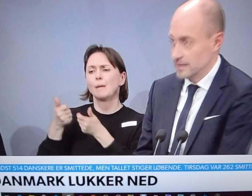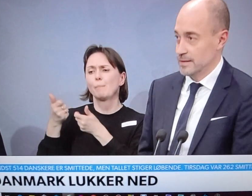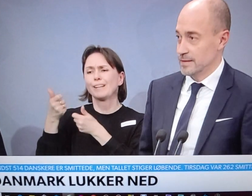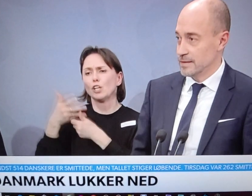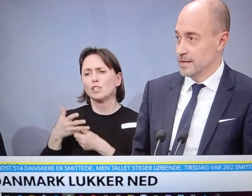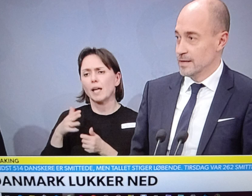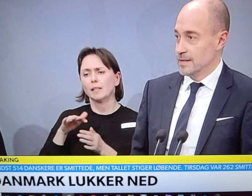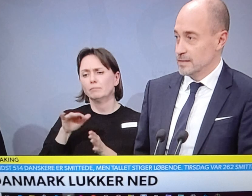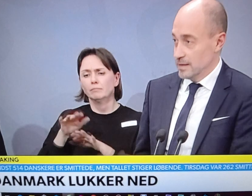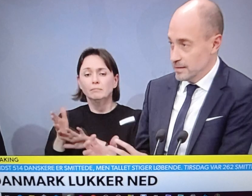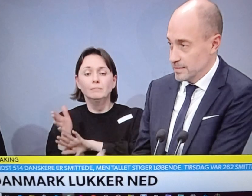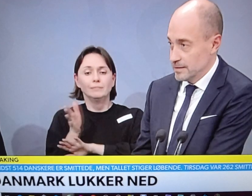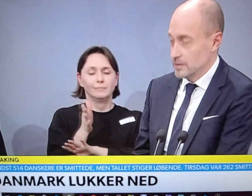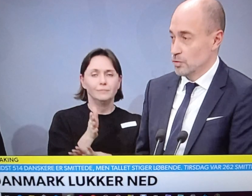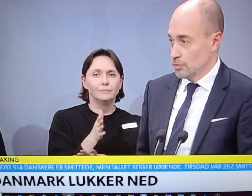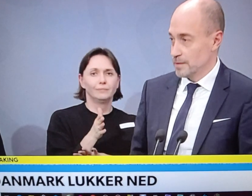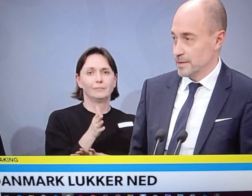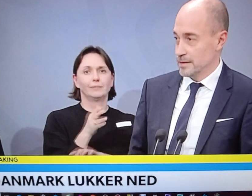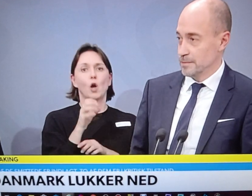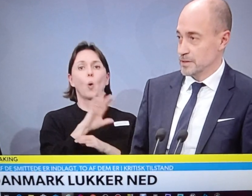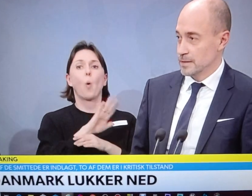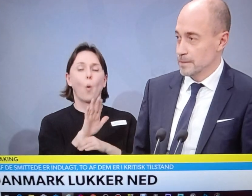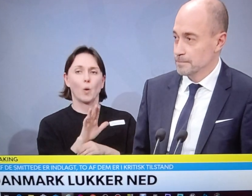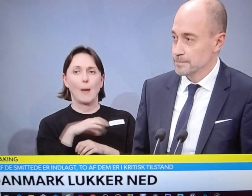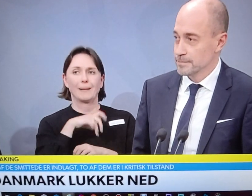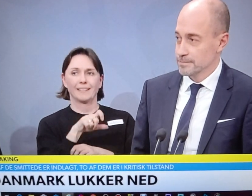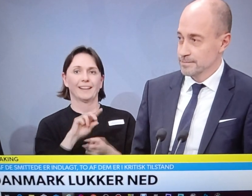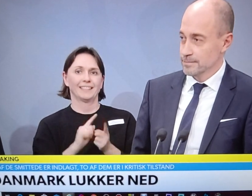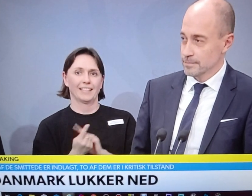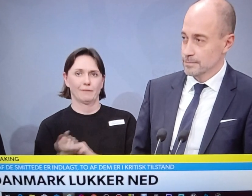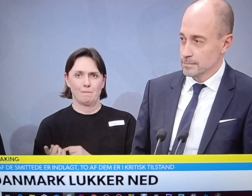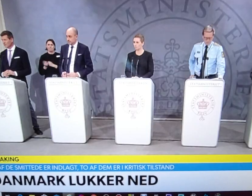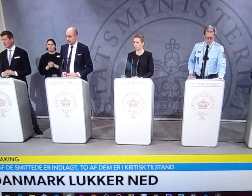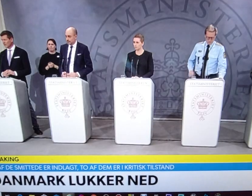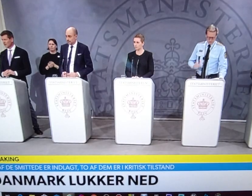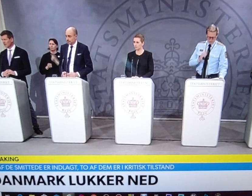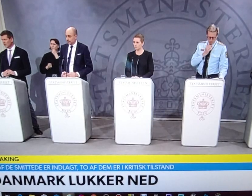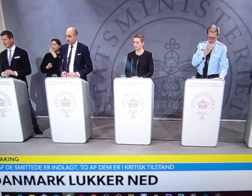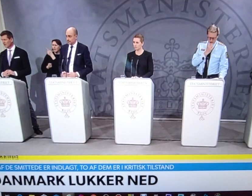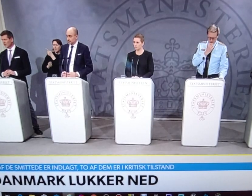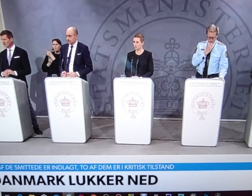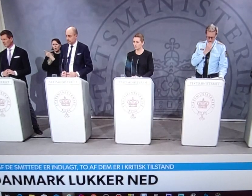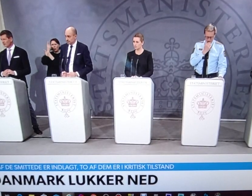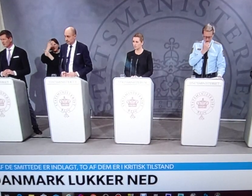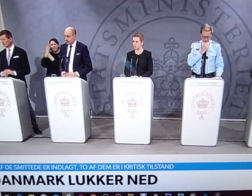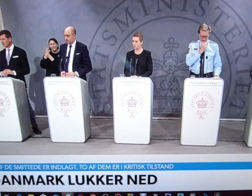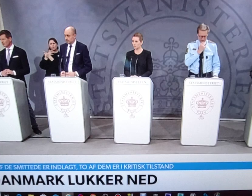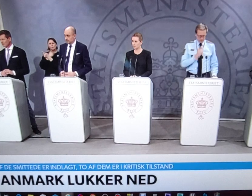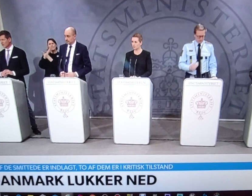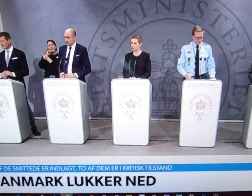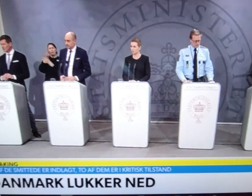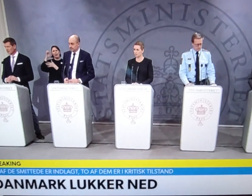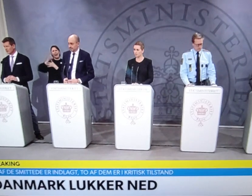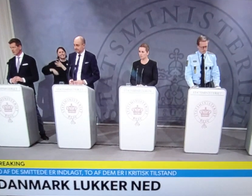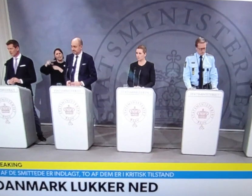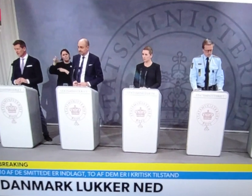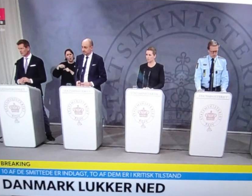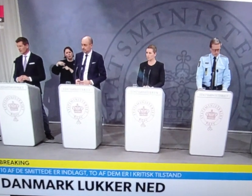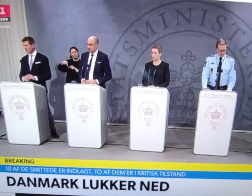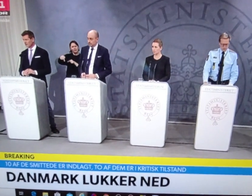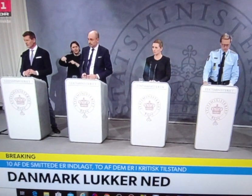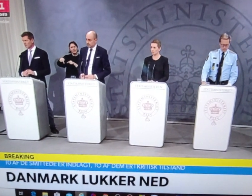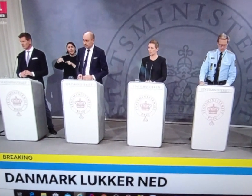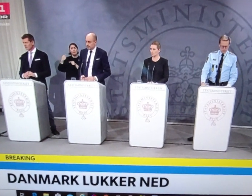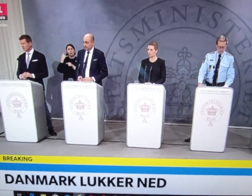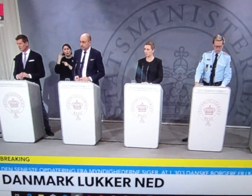coronapatienter. I Nordsjælless, taler om resten af måneden. Det lyder ligesom meget af det andet, I præsenterer jo